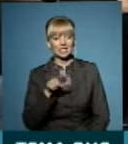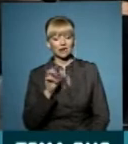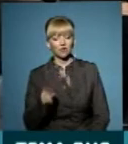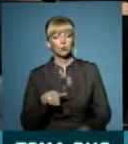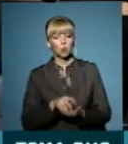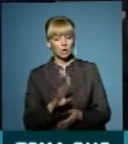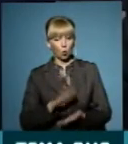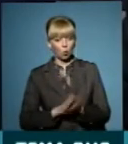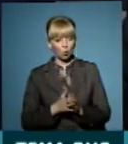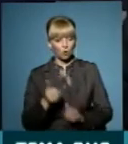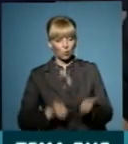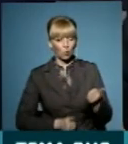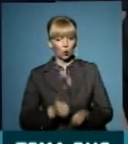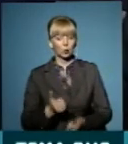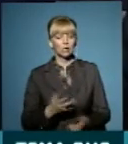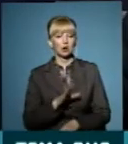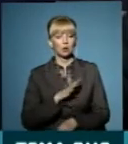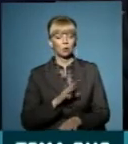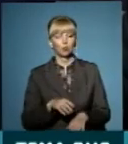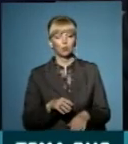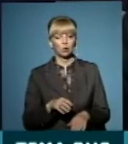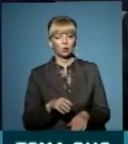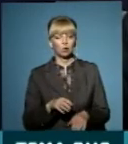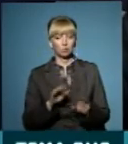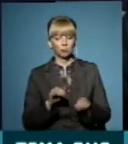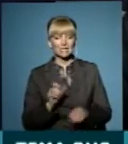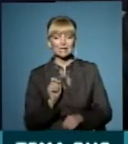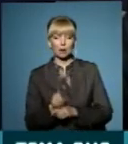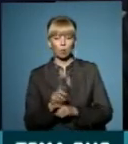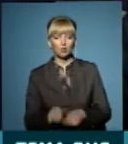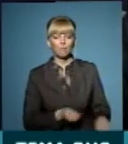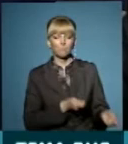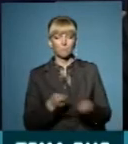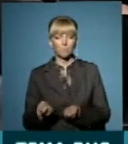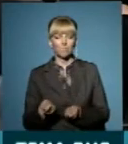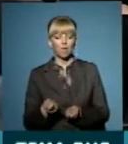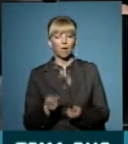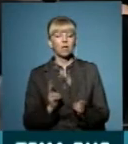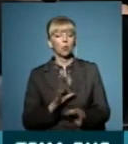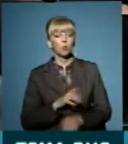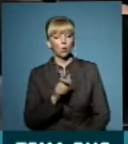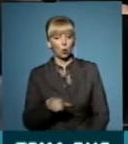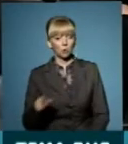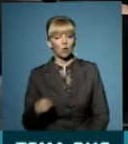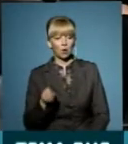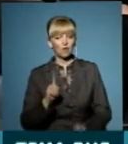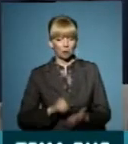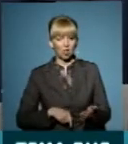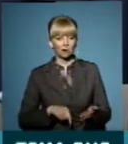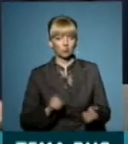умови конкурсу, які були покладені замовником перевезення. А як бути громадянам? От вони впевнені те, що